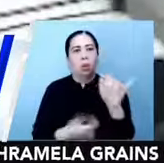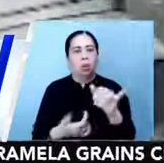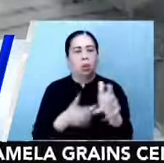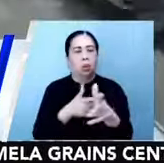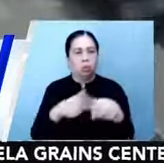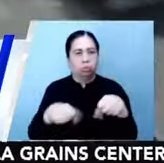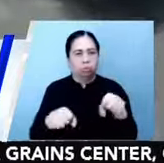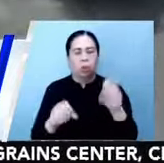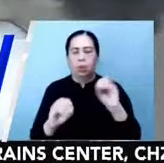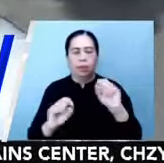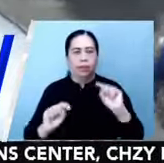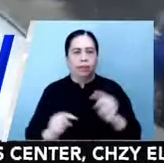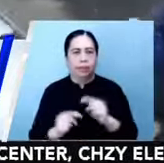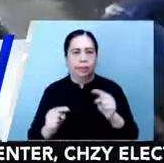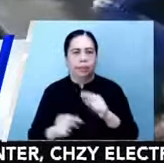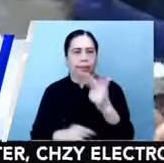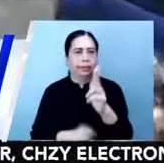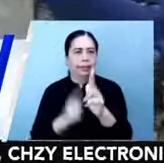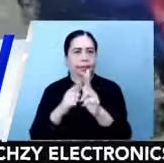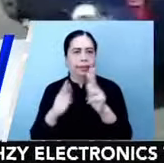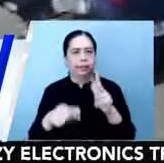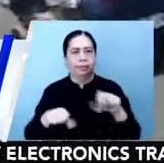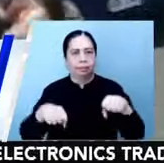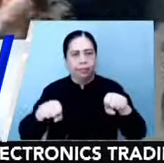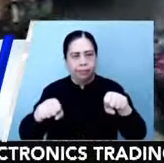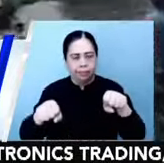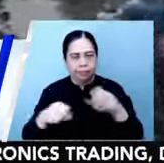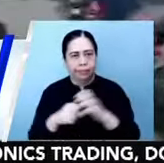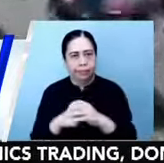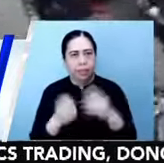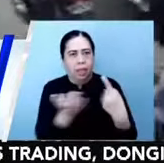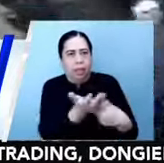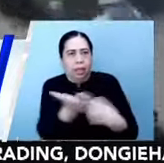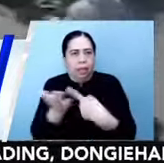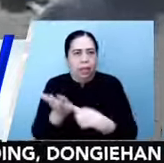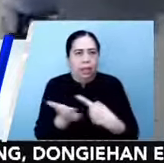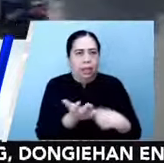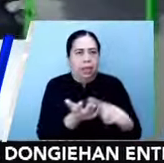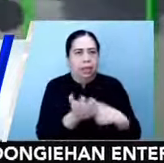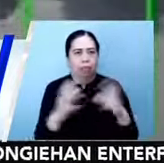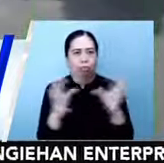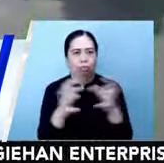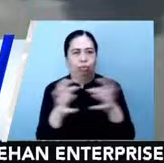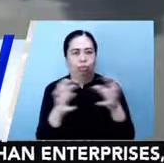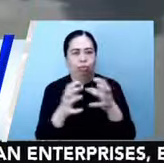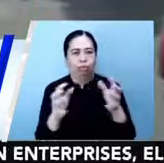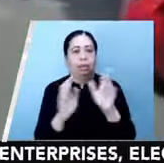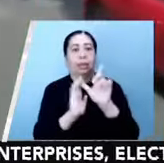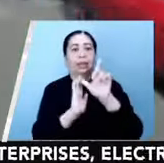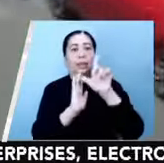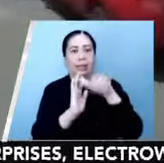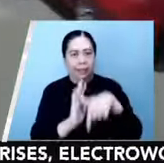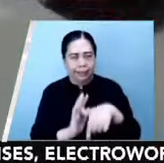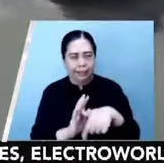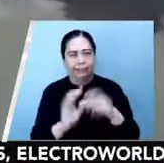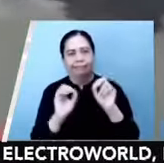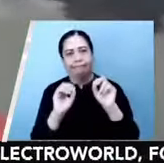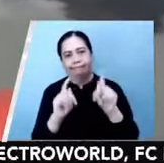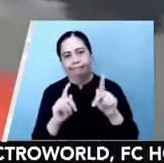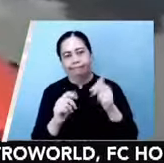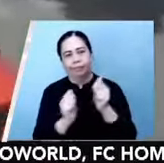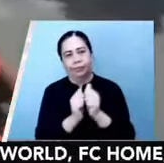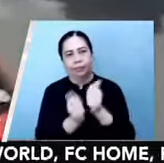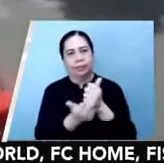sa mga sakay ng tatlong motorsiklo. Nagtalo-talo sila sa gitna ng kalsada at kalaunan ay nagkaayos din sa tulong ng isang